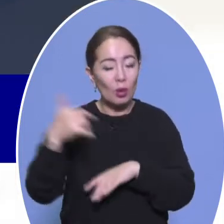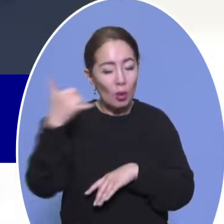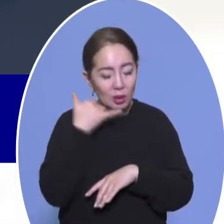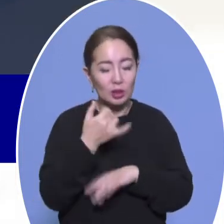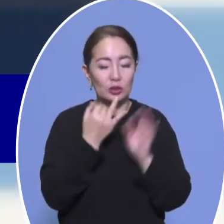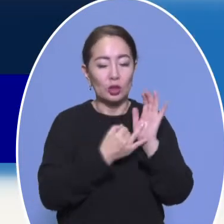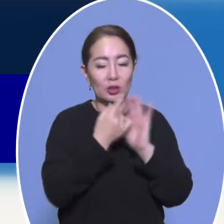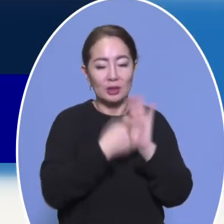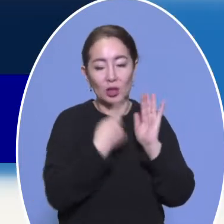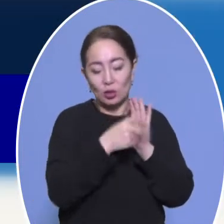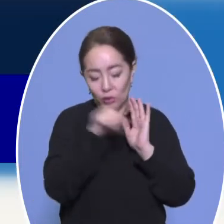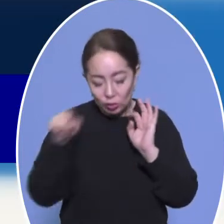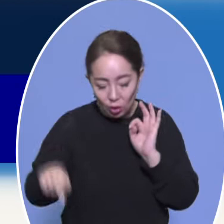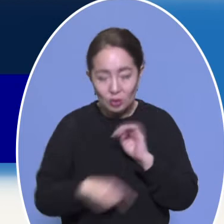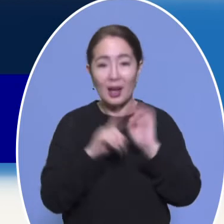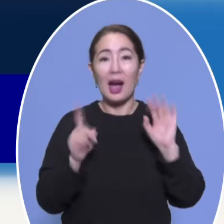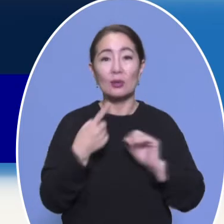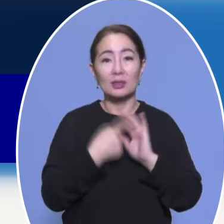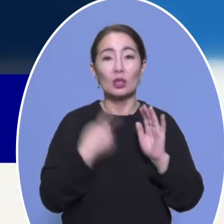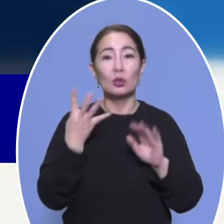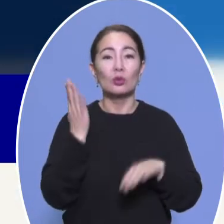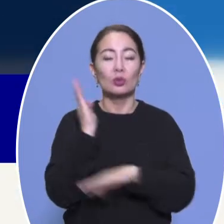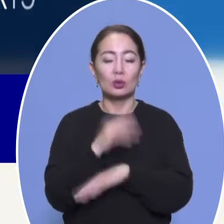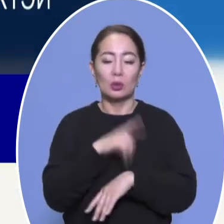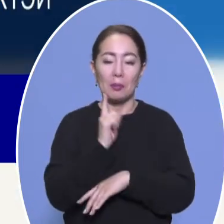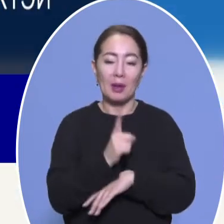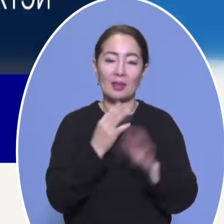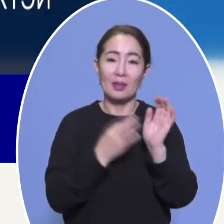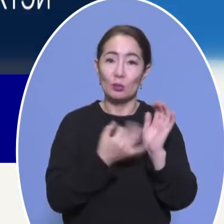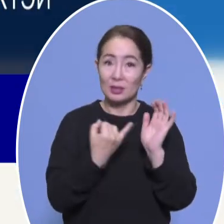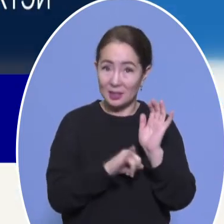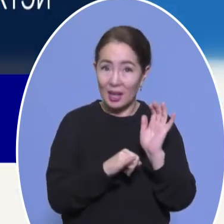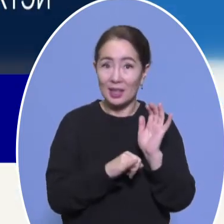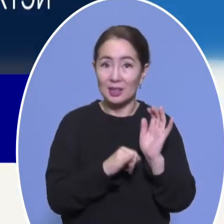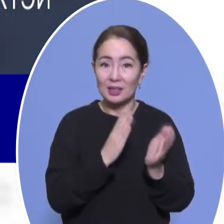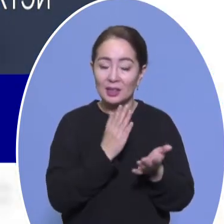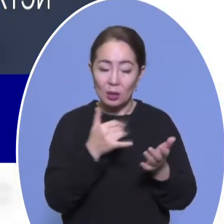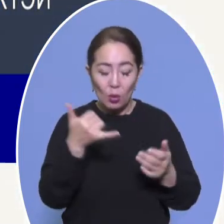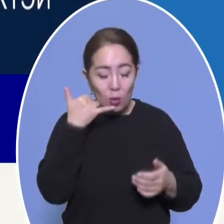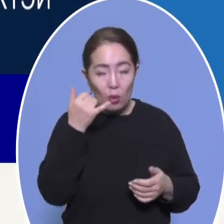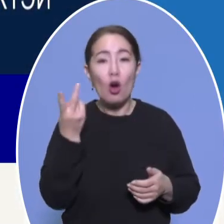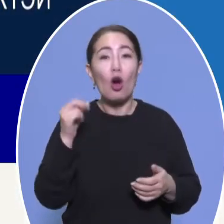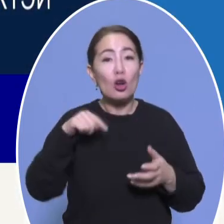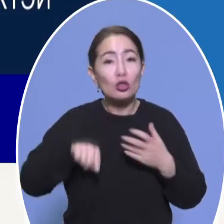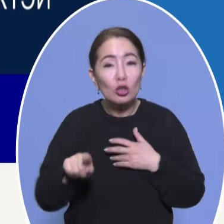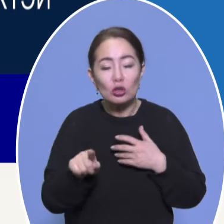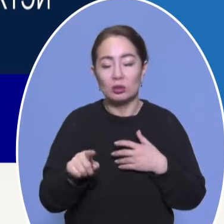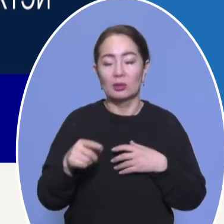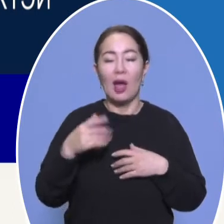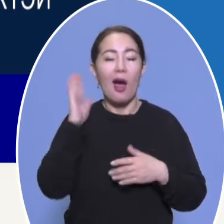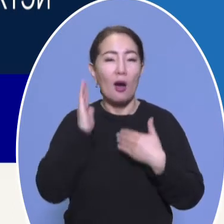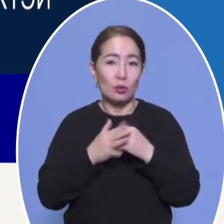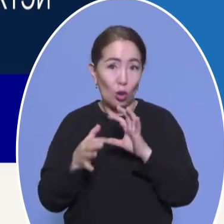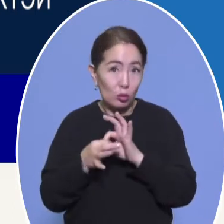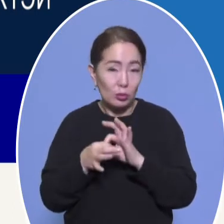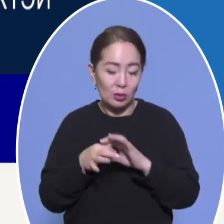өнгөрсөн 7-р сарын 22-ноос 11-р сарын 4-ний хугацаанд 1860 дуудлага ирсний 20 нь авилгын гинтрийн шинжтэй байсныг авилгатай тэмцэх